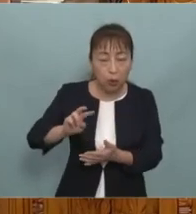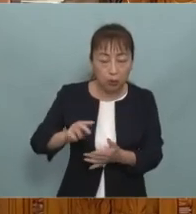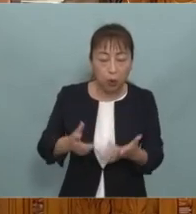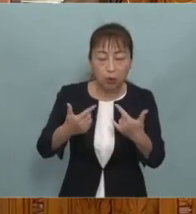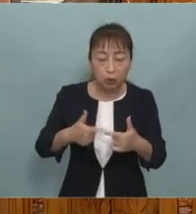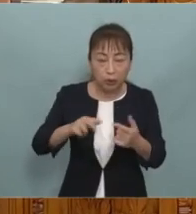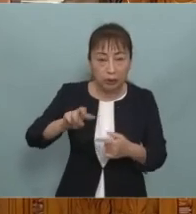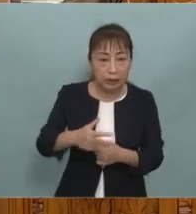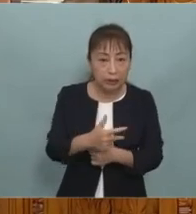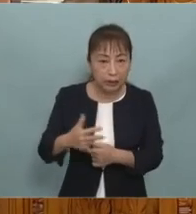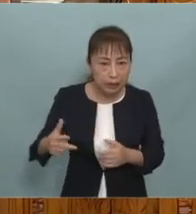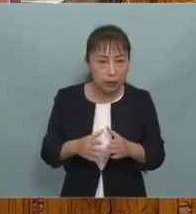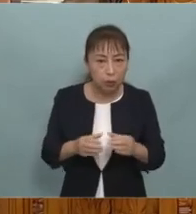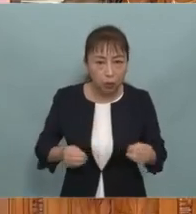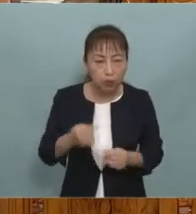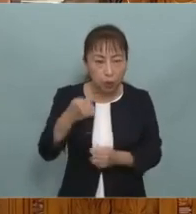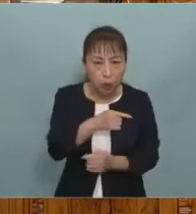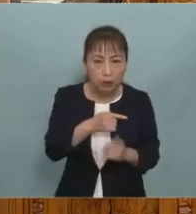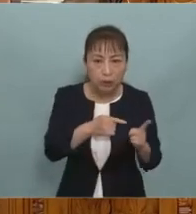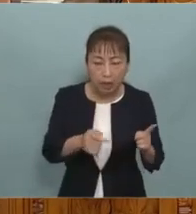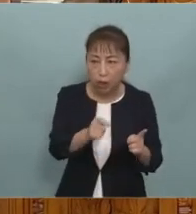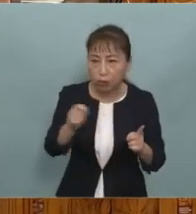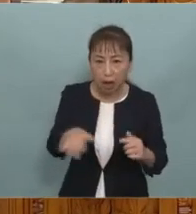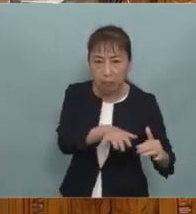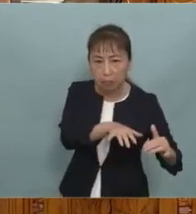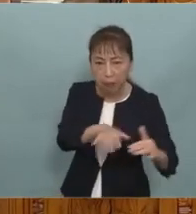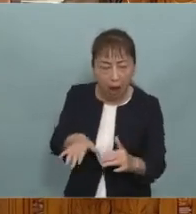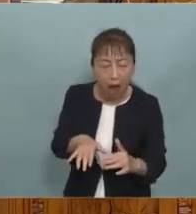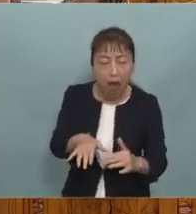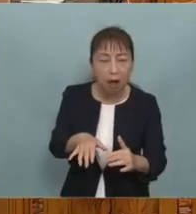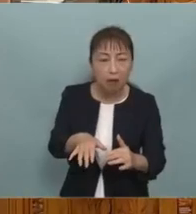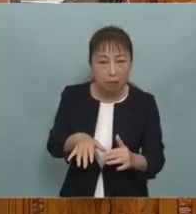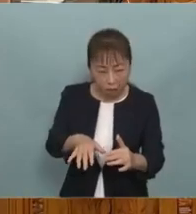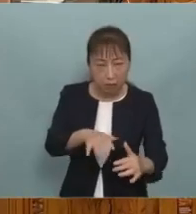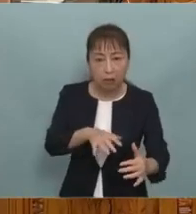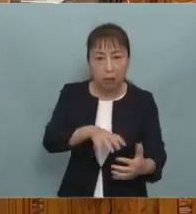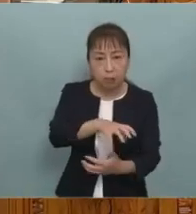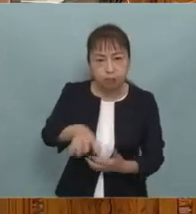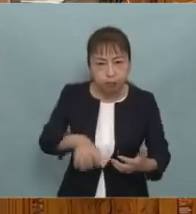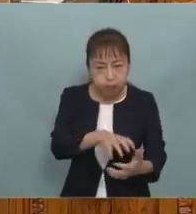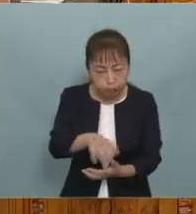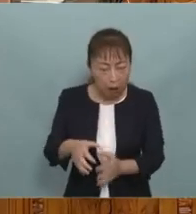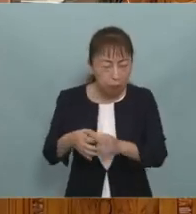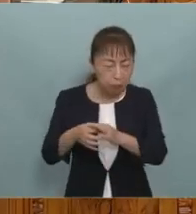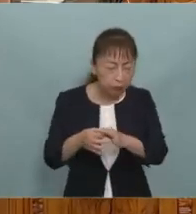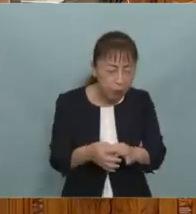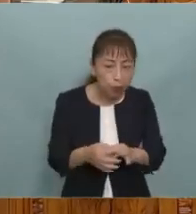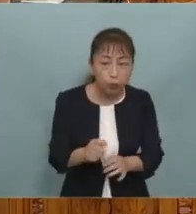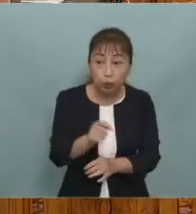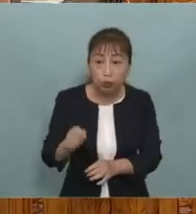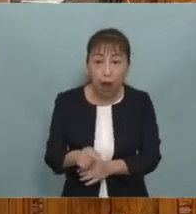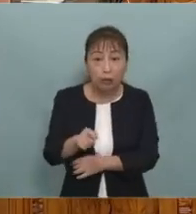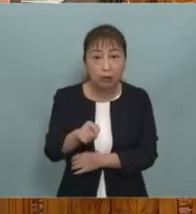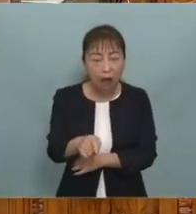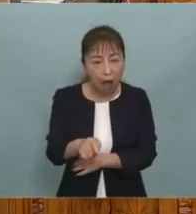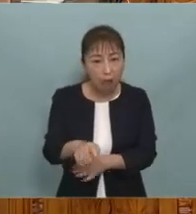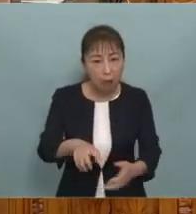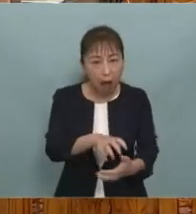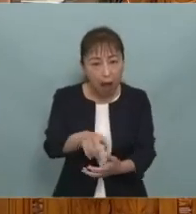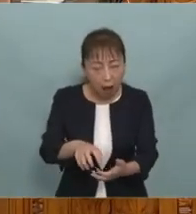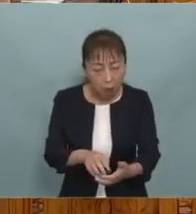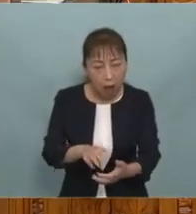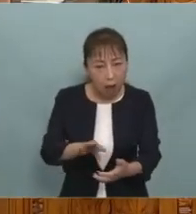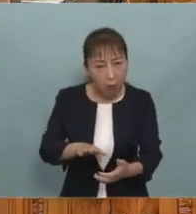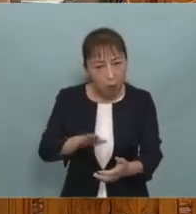ウナイ侵略は未だについており戦果は絶えません今日のウクライナは明日の東アジアかもしれ